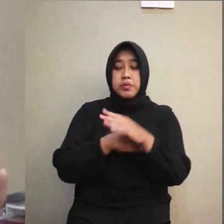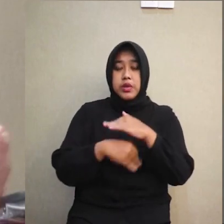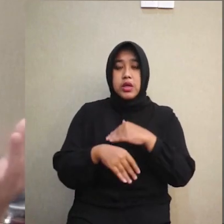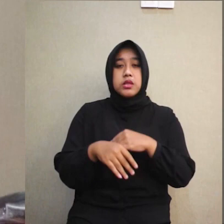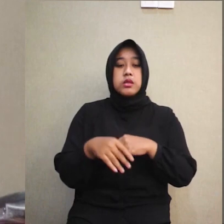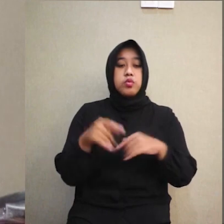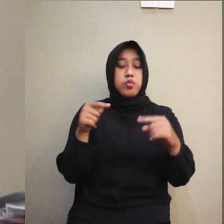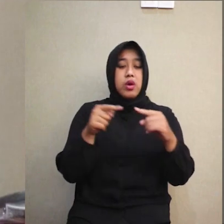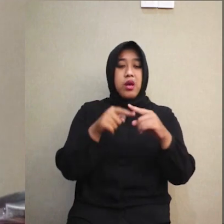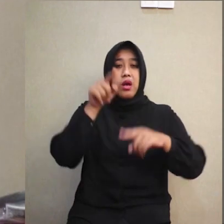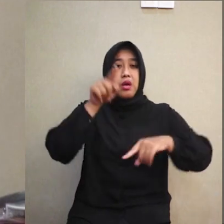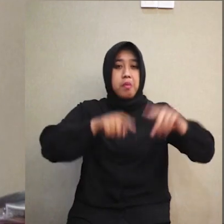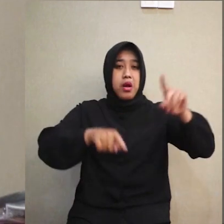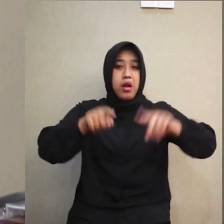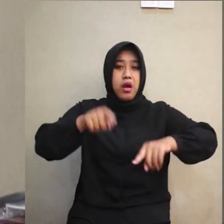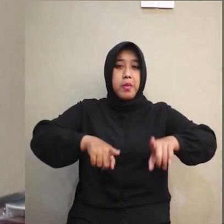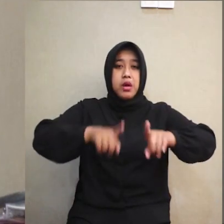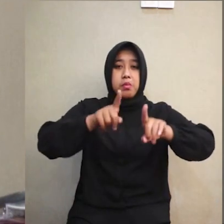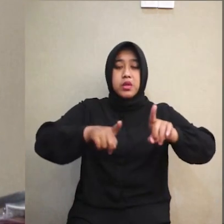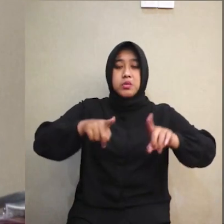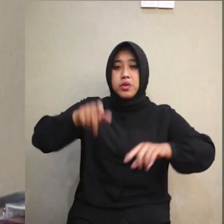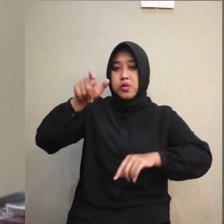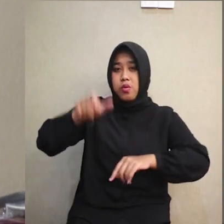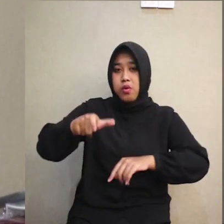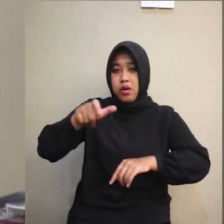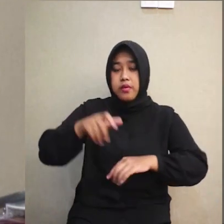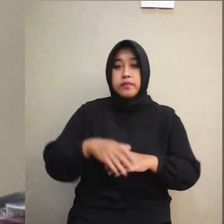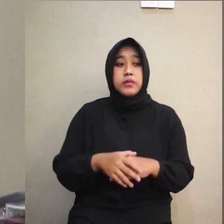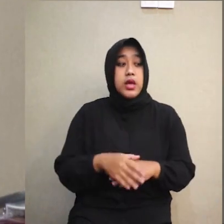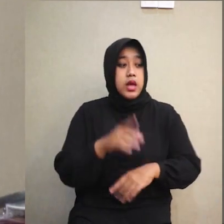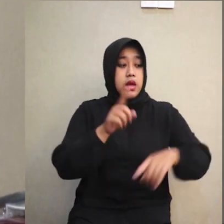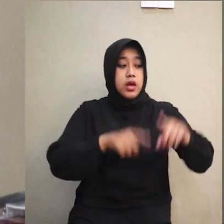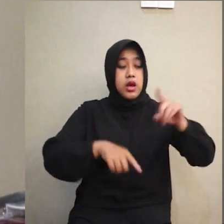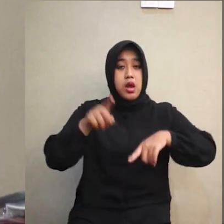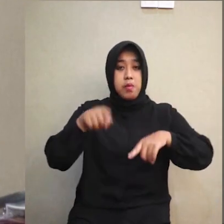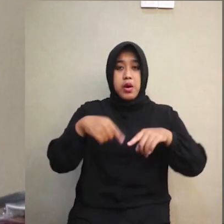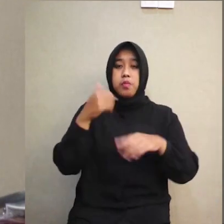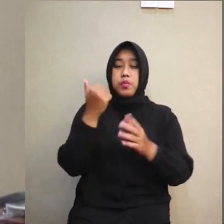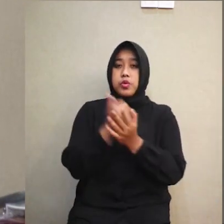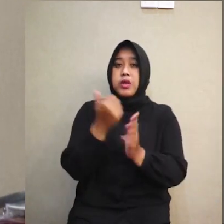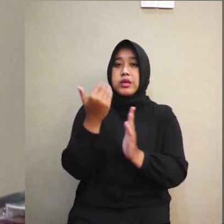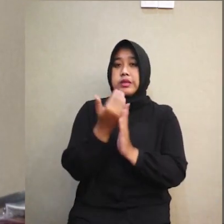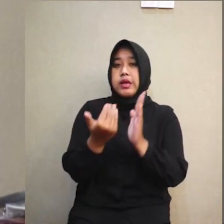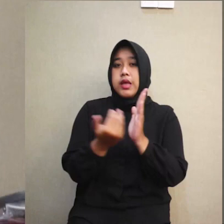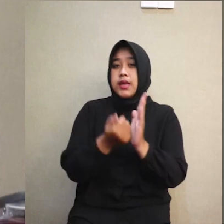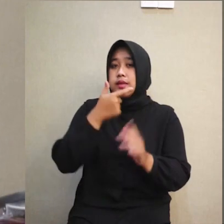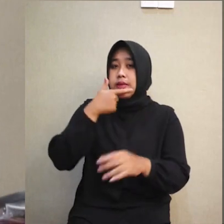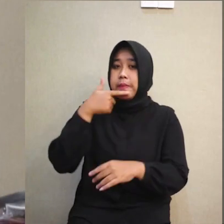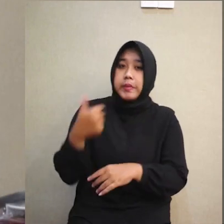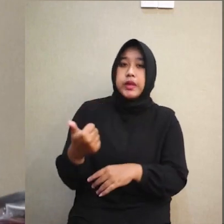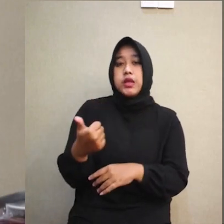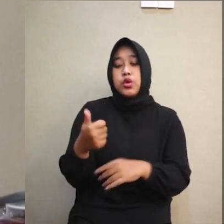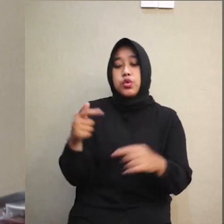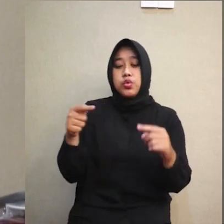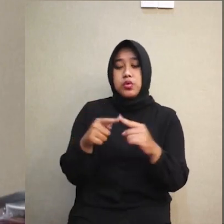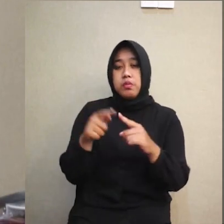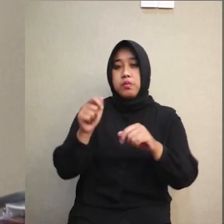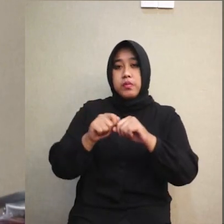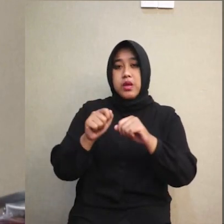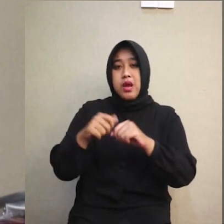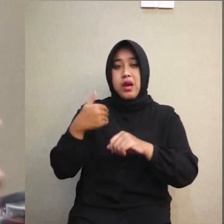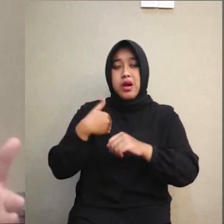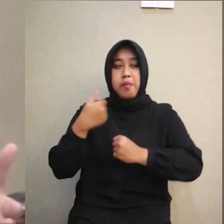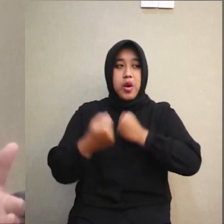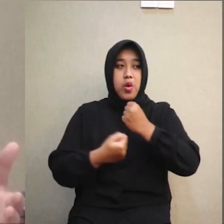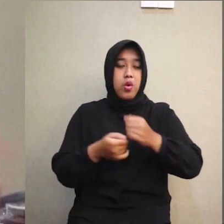keragaman yang melekat pada diri setiap orang keragaman menjadi syarat yang paling penting untuk membenarkan adanya